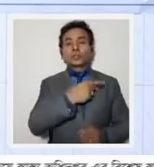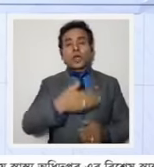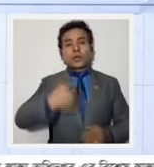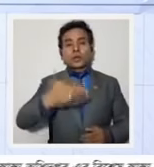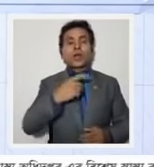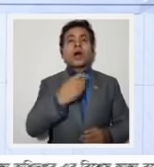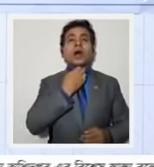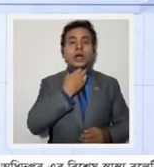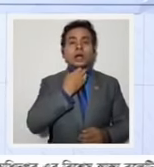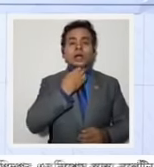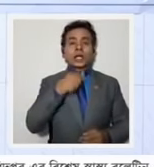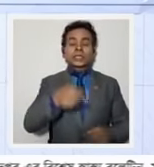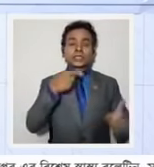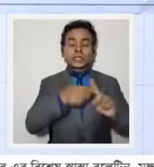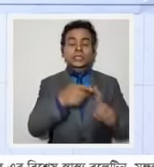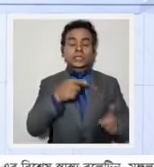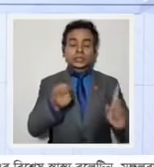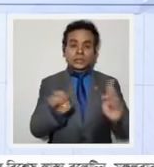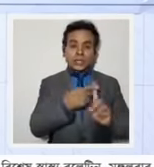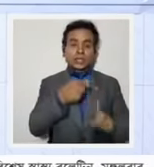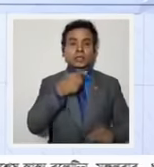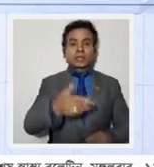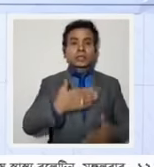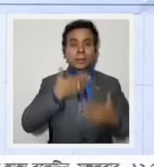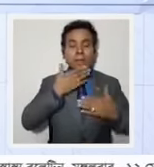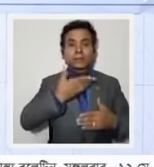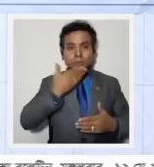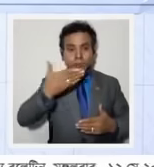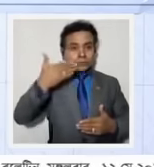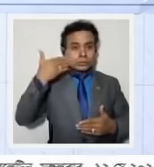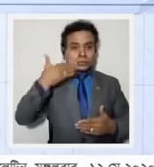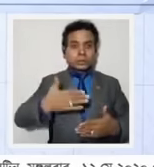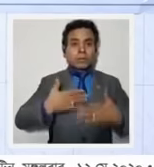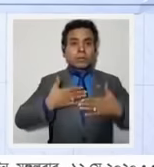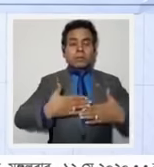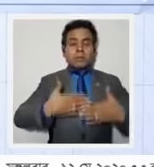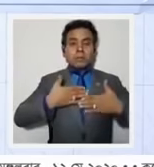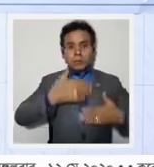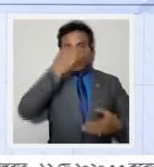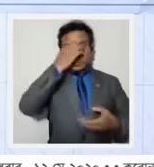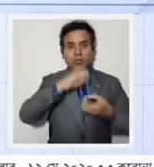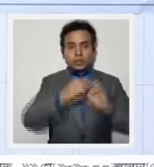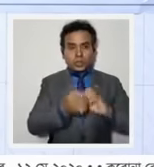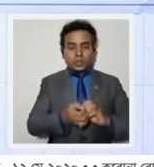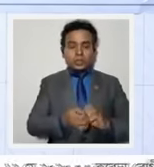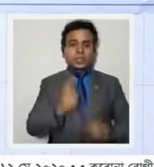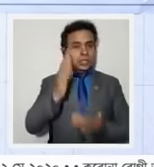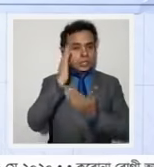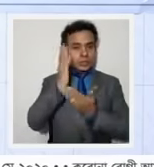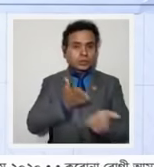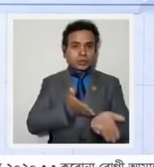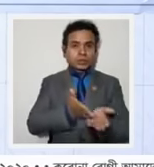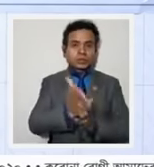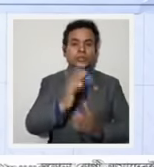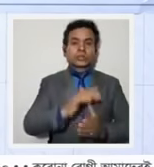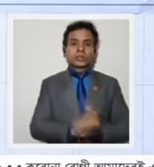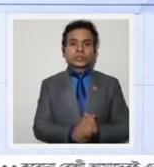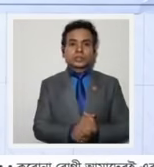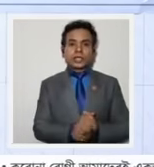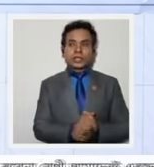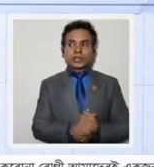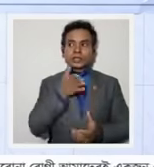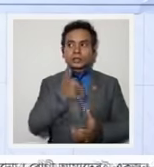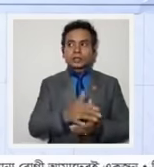বা শ্বাসযন্ত্রের ব্যায়ামটা রীতিমতোভাবে চালিয়ে যাবেন, কারণ অনেক সময় কাশির সাথে শ্বাসকষ্ট হতে পারে। সেই জন্য